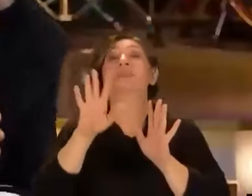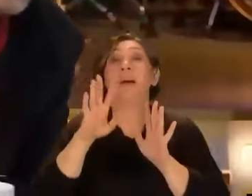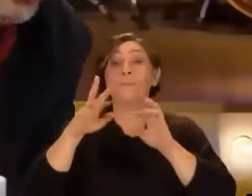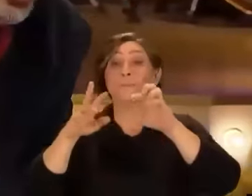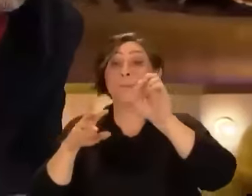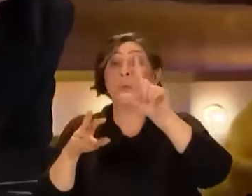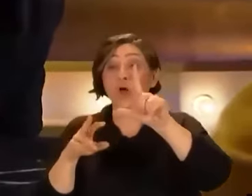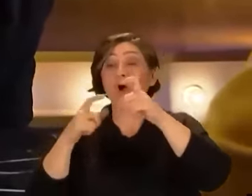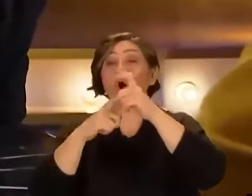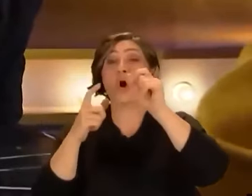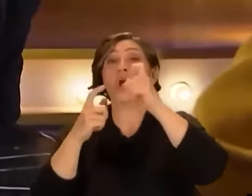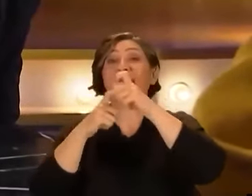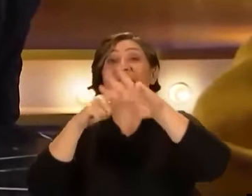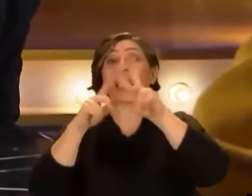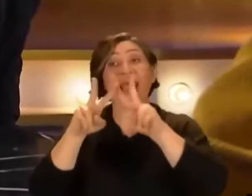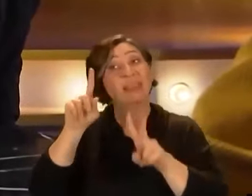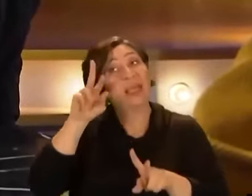Paul Gauguin'i tanımıyor olacaktık.